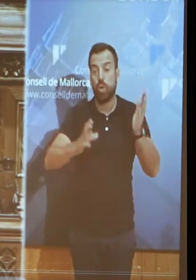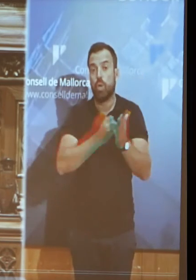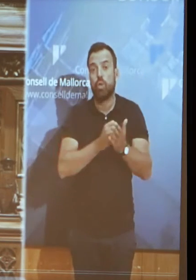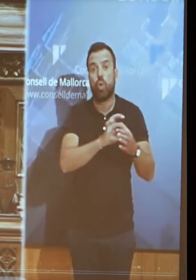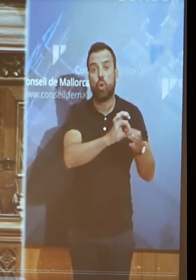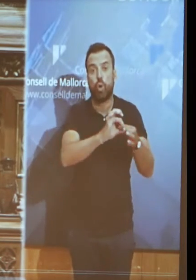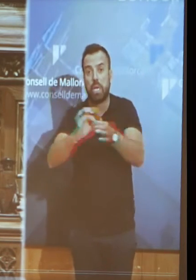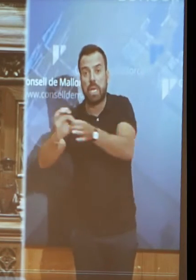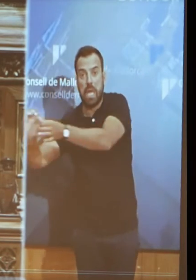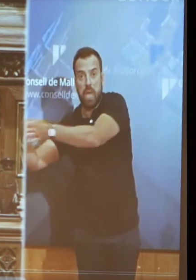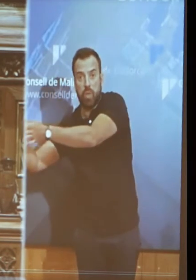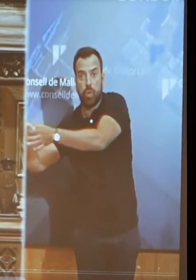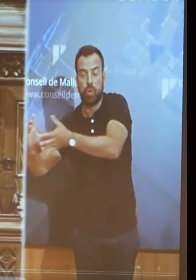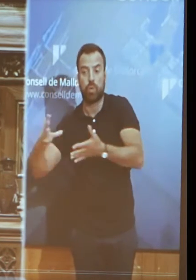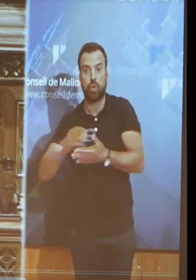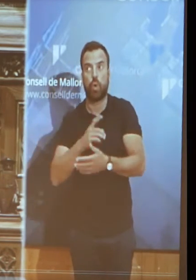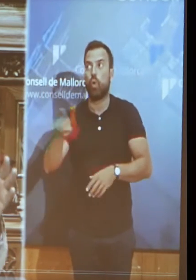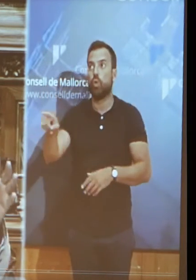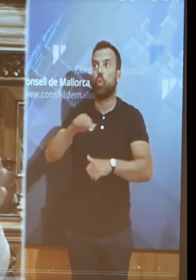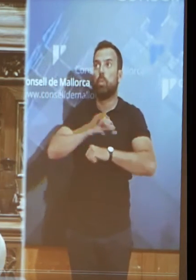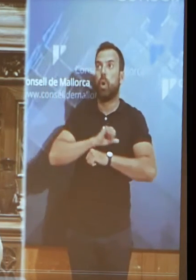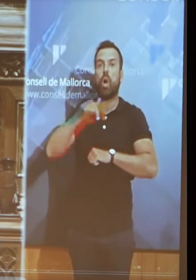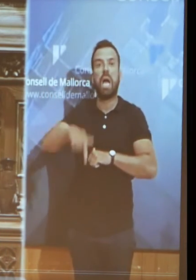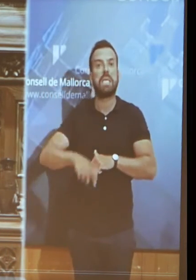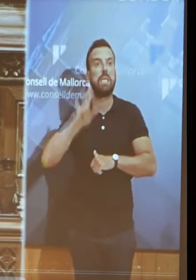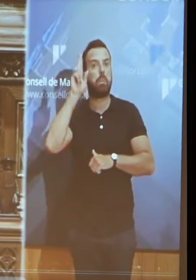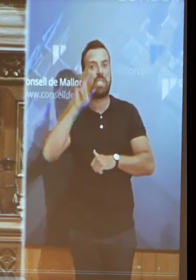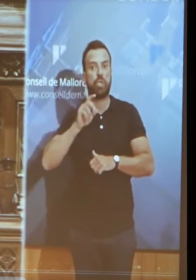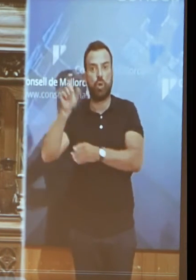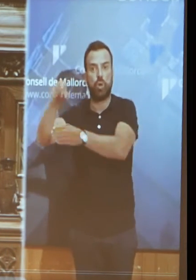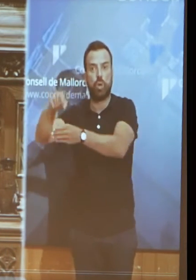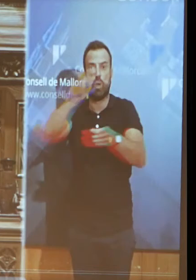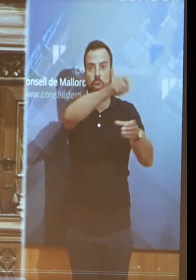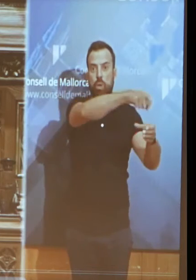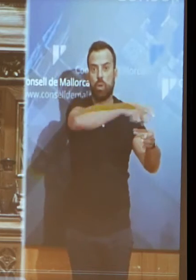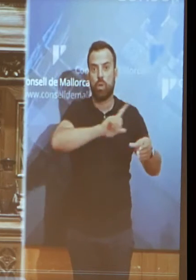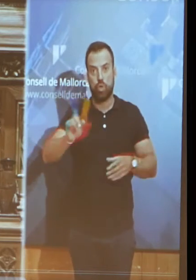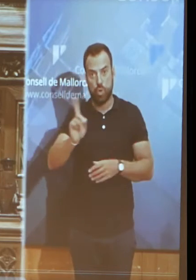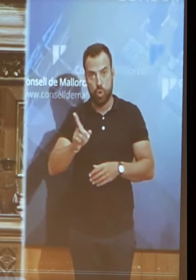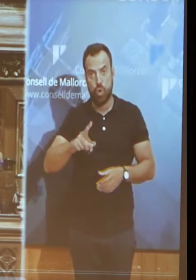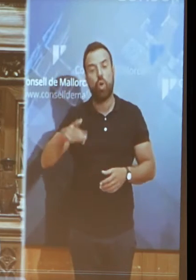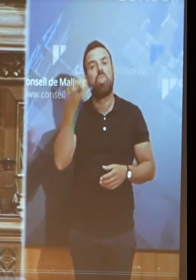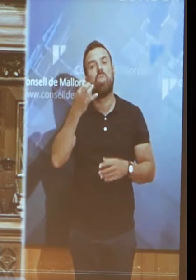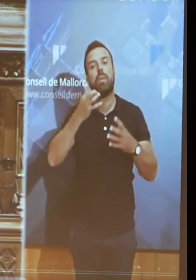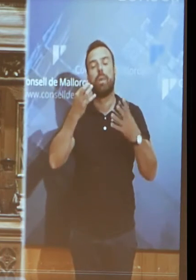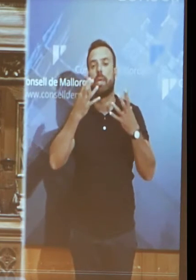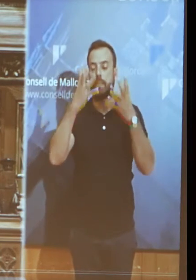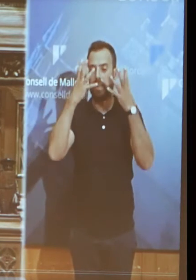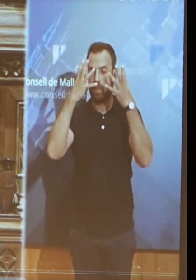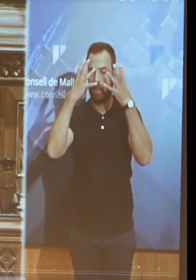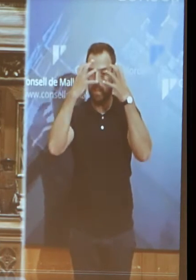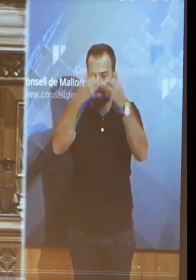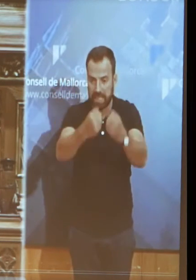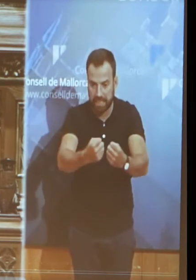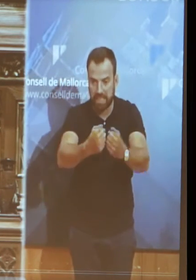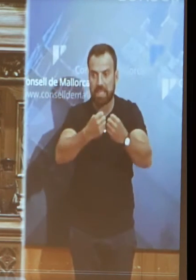No és una cosa, aquí l'atur, aquí les pensions. No, no, escolti, tenen que entendre el bosc, que és més